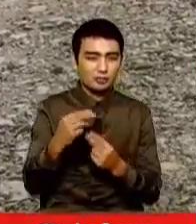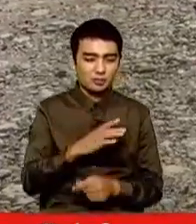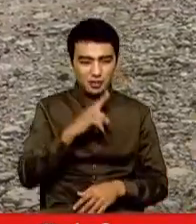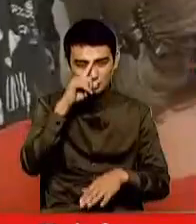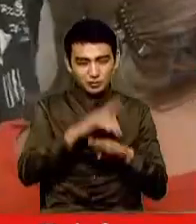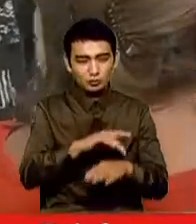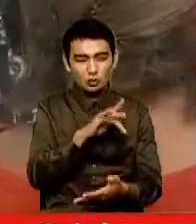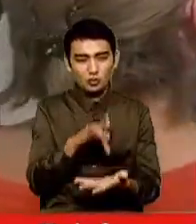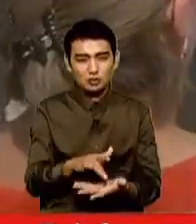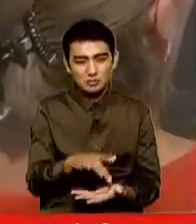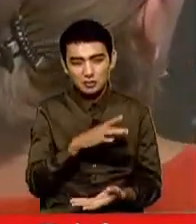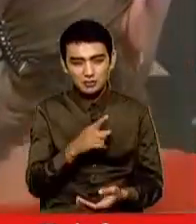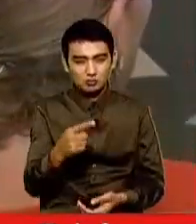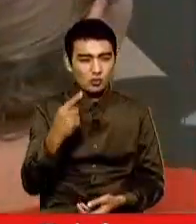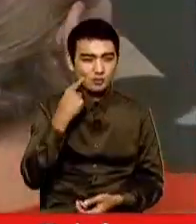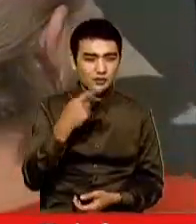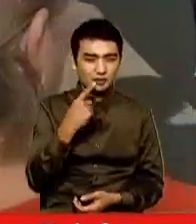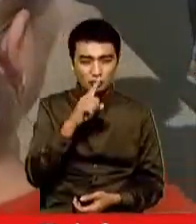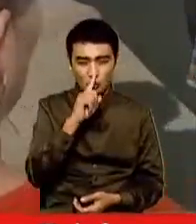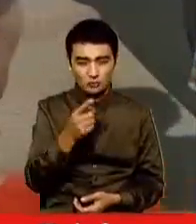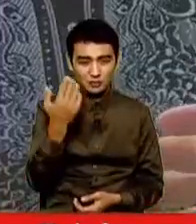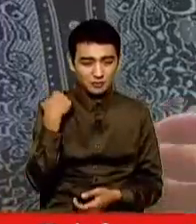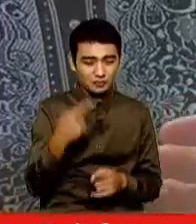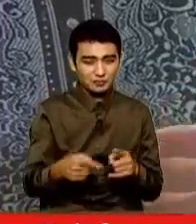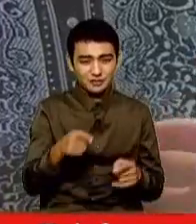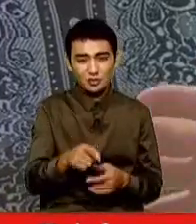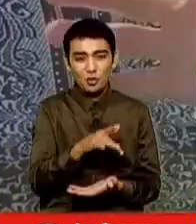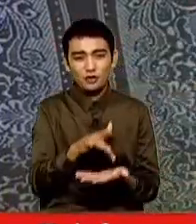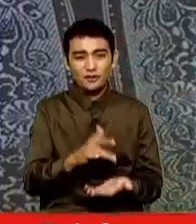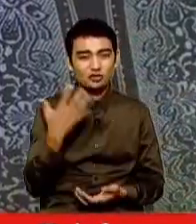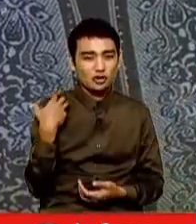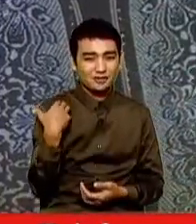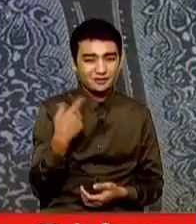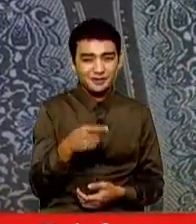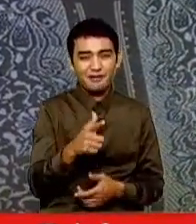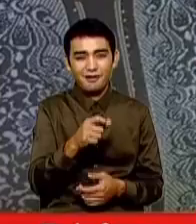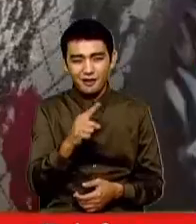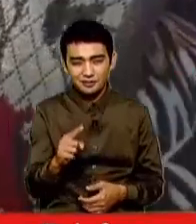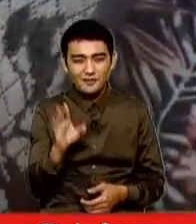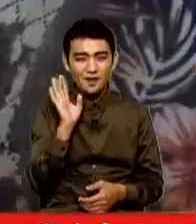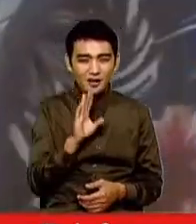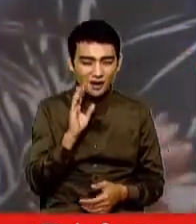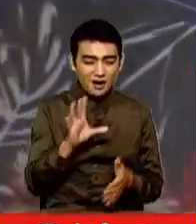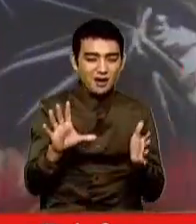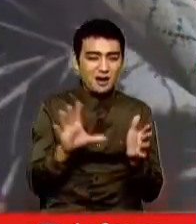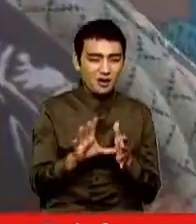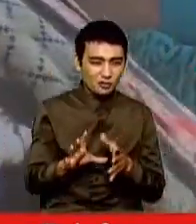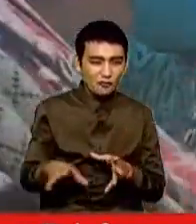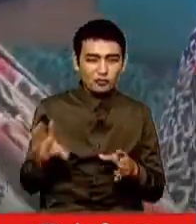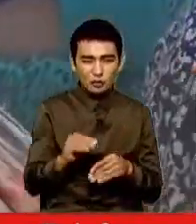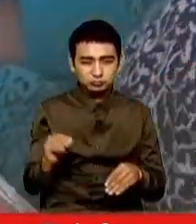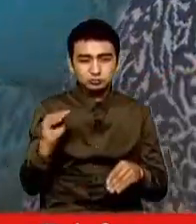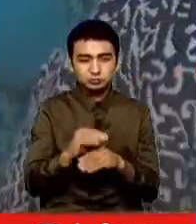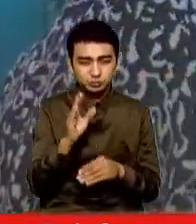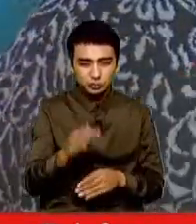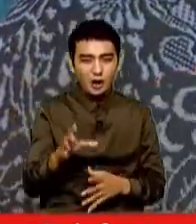өкпелі. Айтуларынша осыдан тура бір жыл бұрын сол кездегі қала басшысы серіктестікке газ, су және электр жарығын тартып,